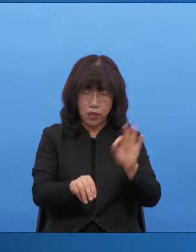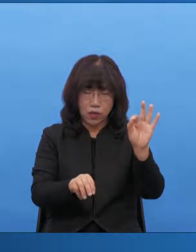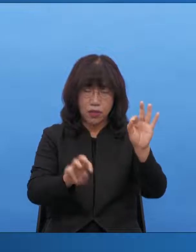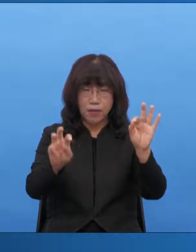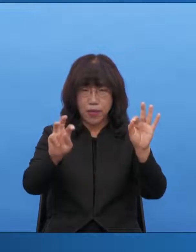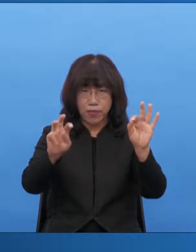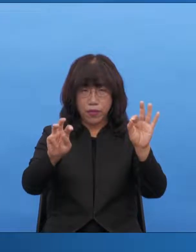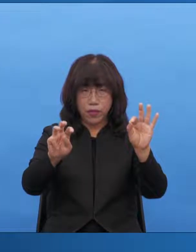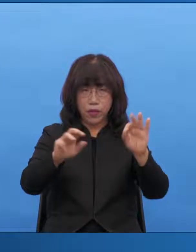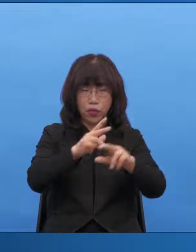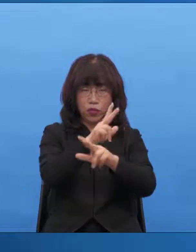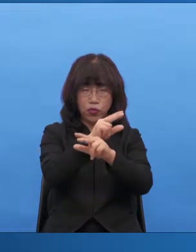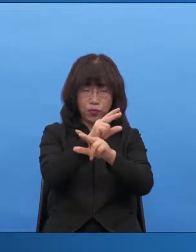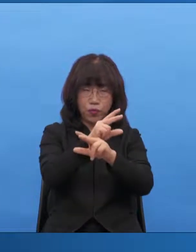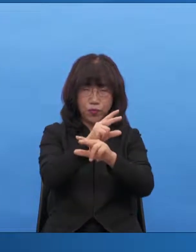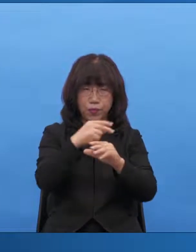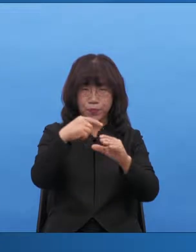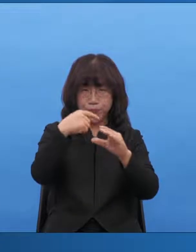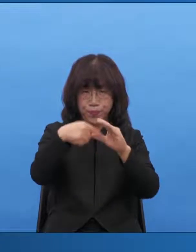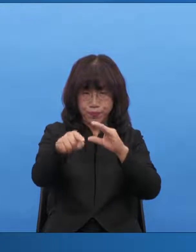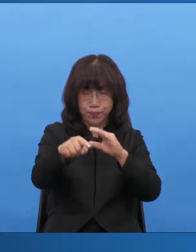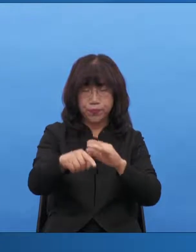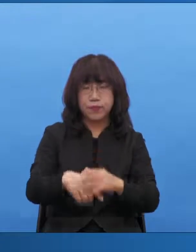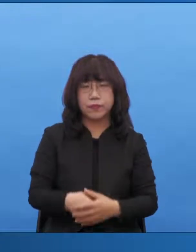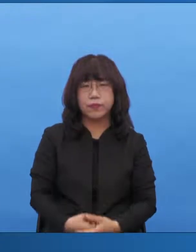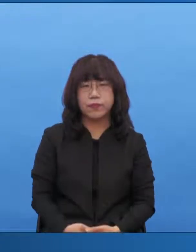링크가 이메일로 발송됐습니다.